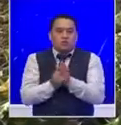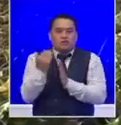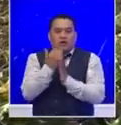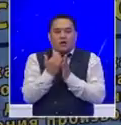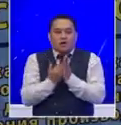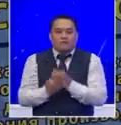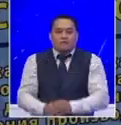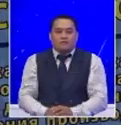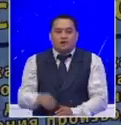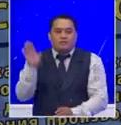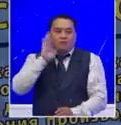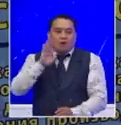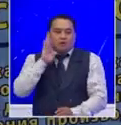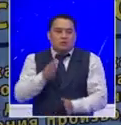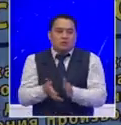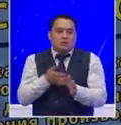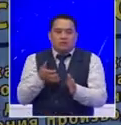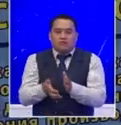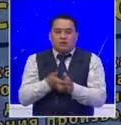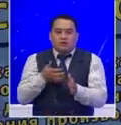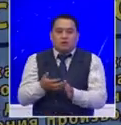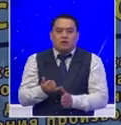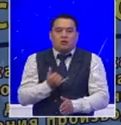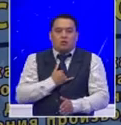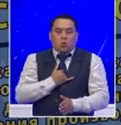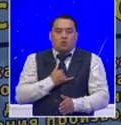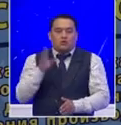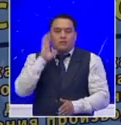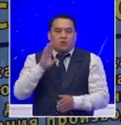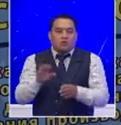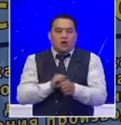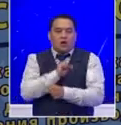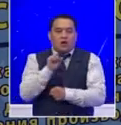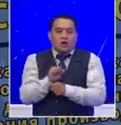Воды категорически не хватает, но наши предприятия водного хозяйства